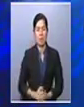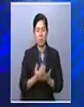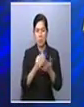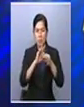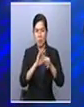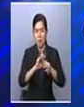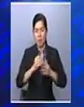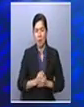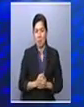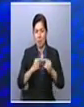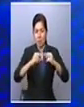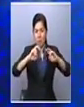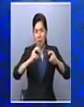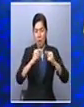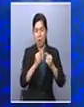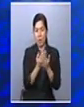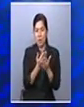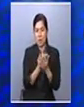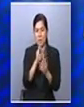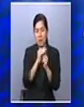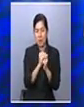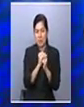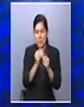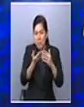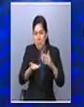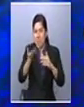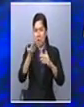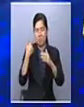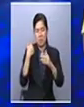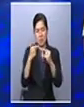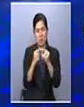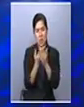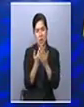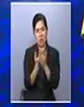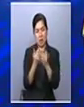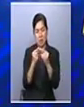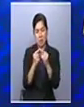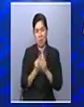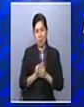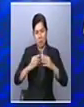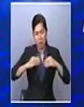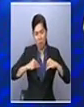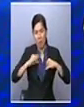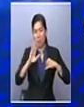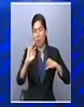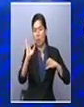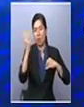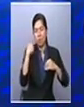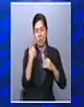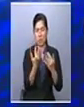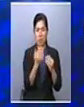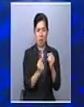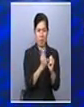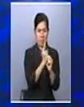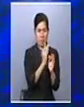ของการที่จะรอให้เงินหยวนของจีนนั้นผงาดขึ้นเป็นเงินสากลของโลกนั้นอาจจะต้องรอออกไปอีก1ปีข้างหน้านะคะส่วนบรรยากาศการล